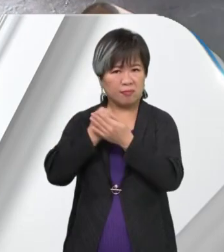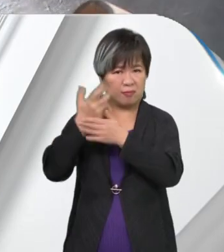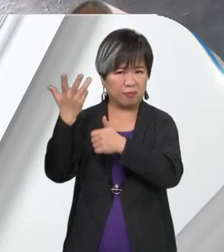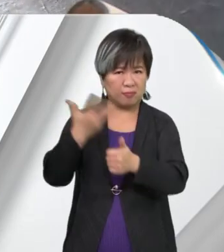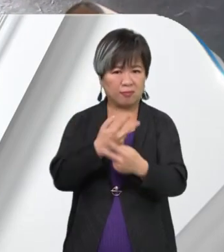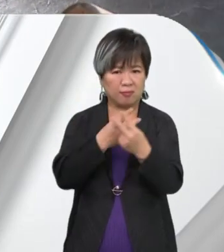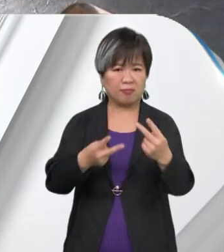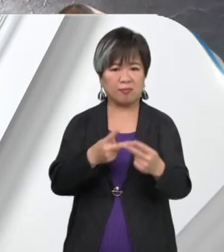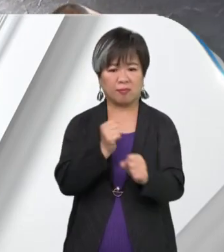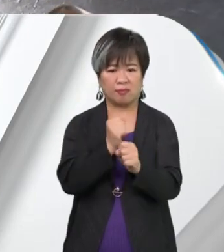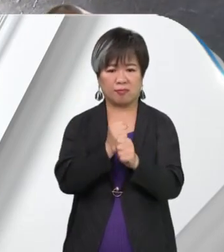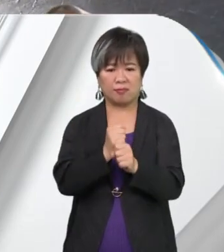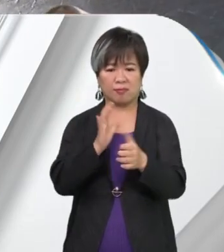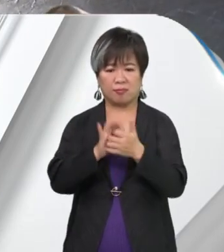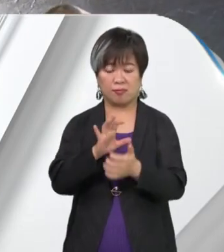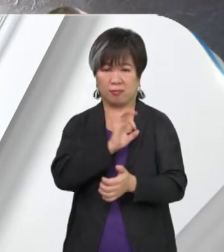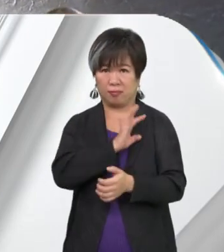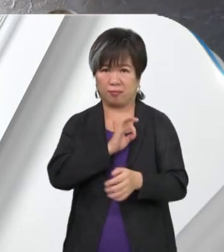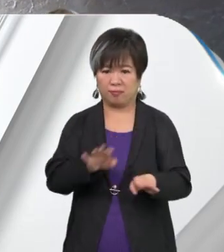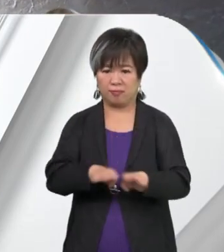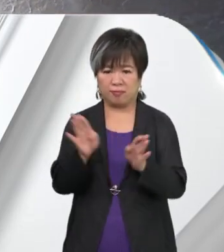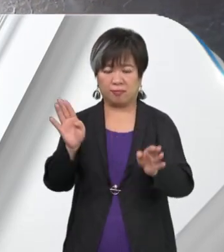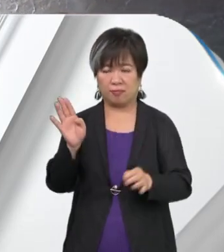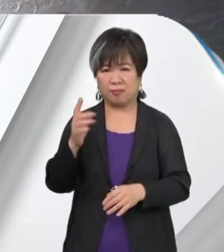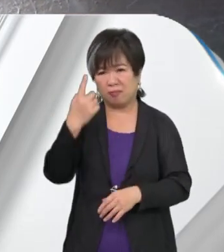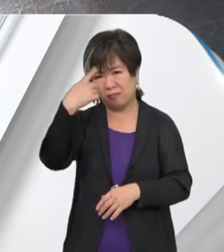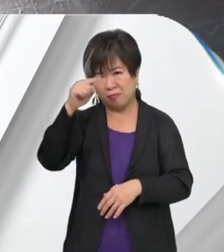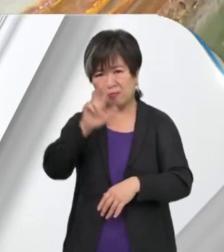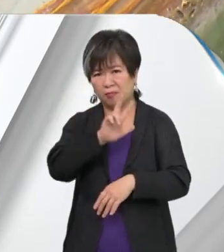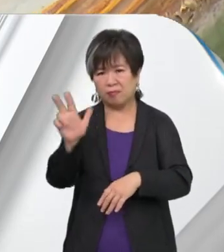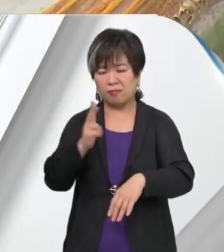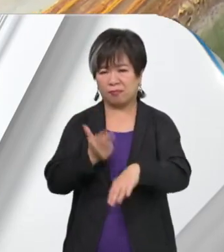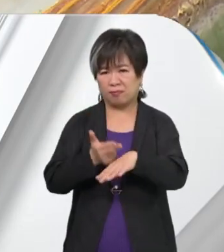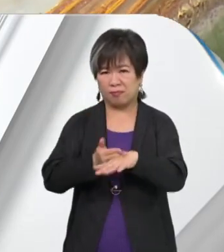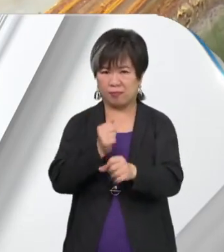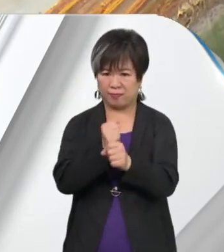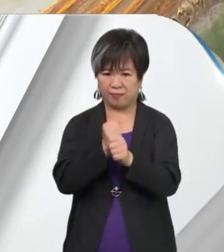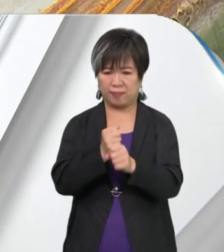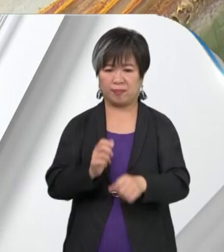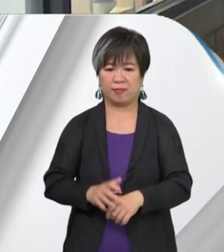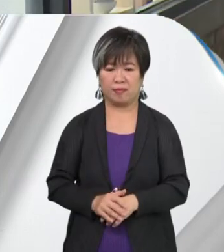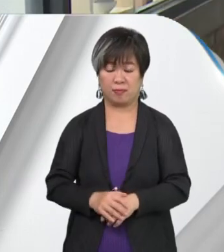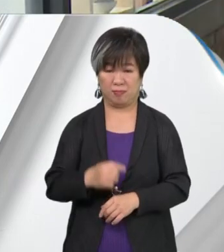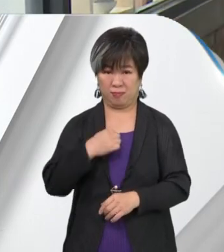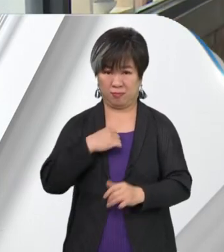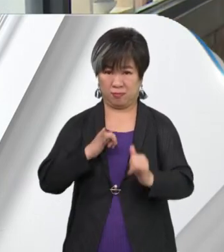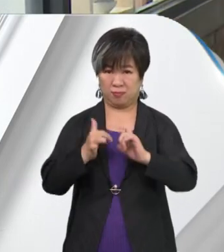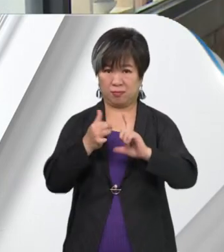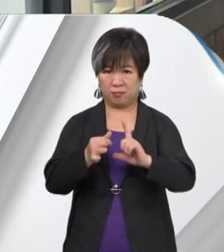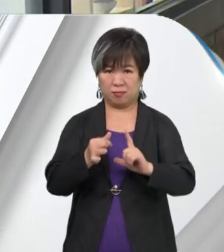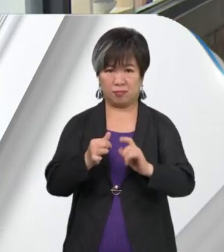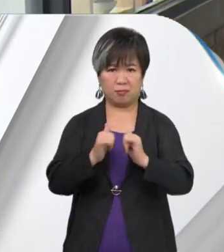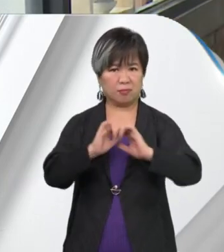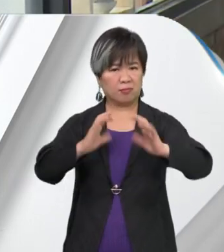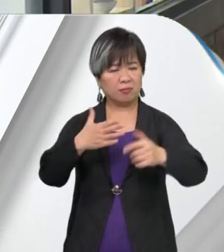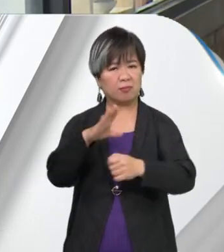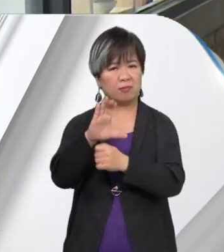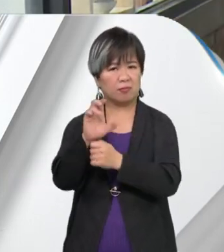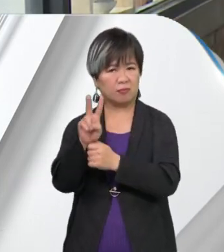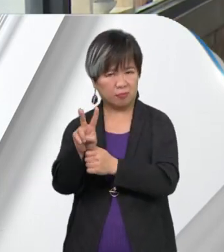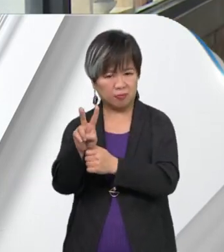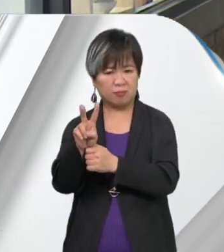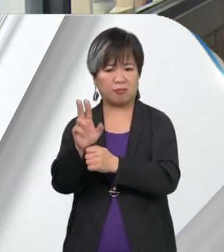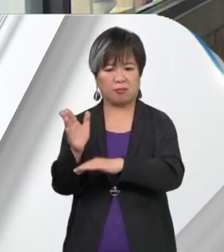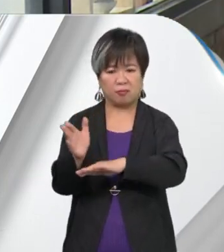年，新商业会开始用古早梅的工法来做梧桐。 你下去咧，从民国90年开